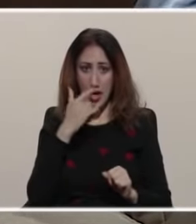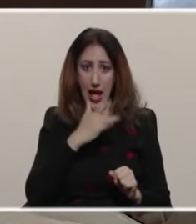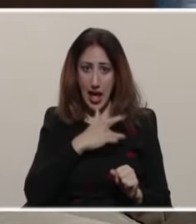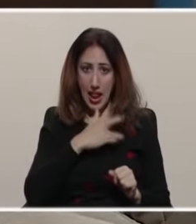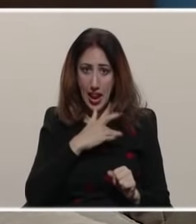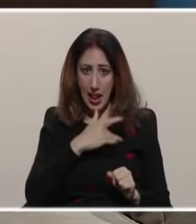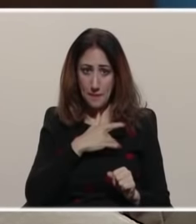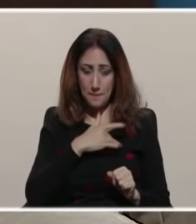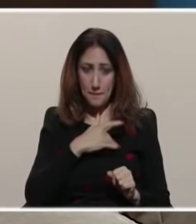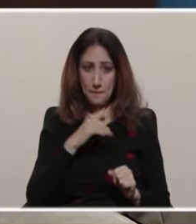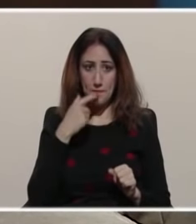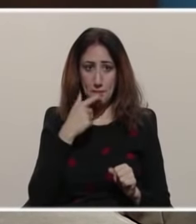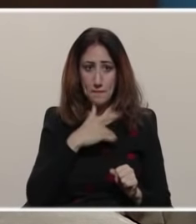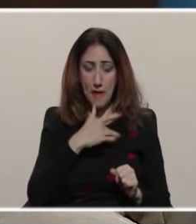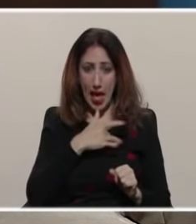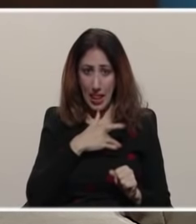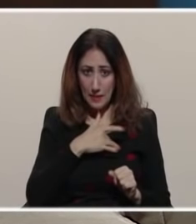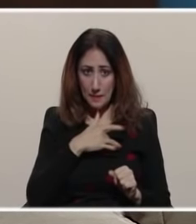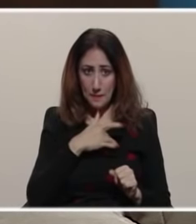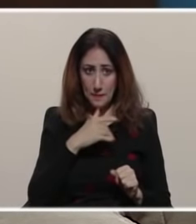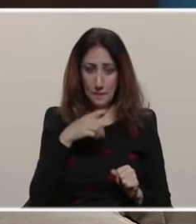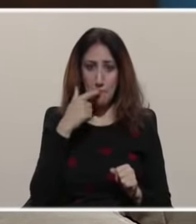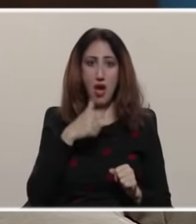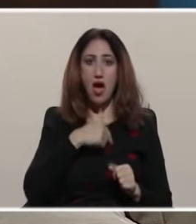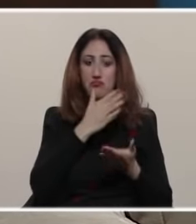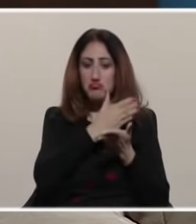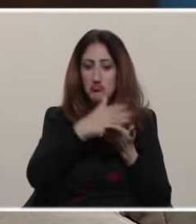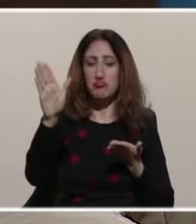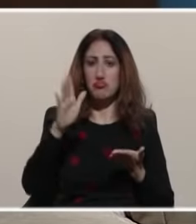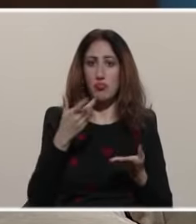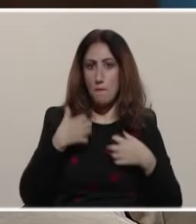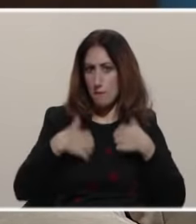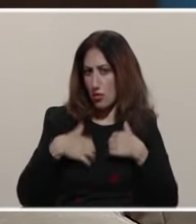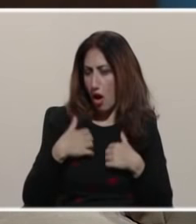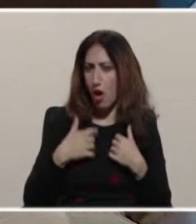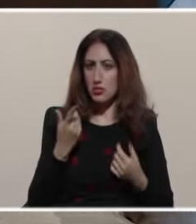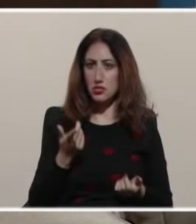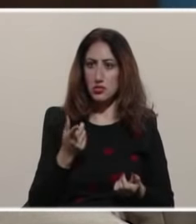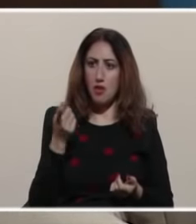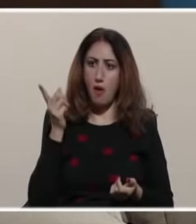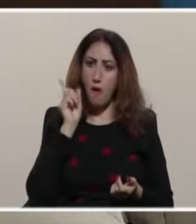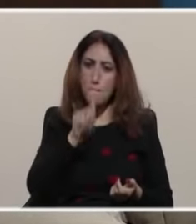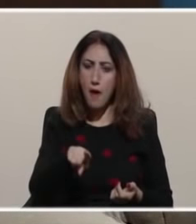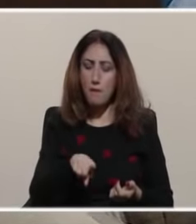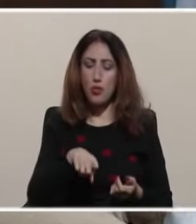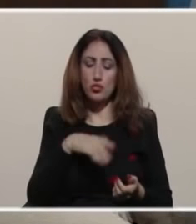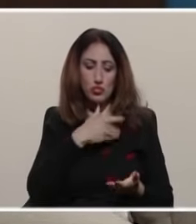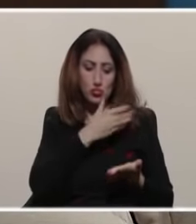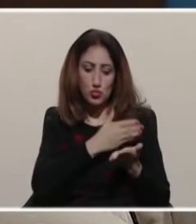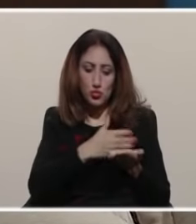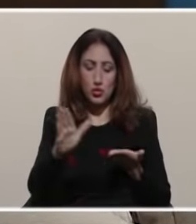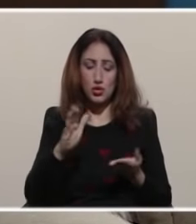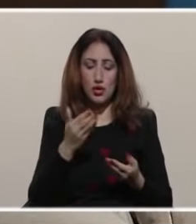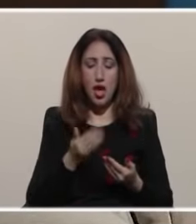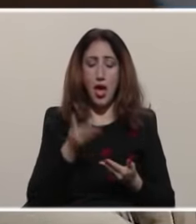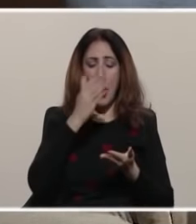يعني مكنوس القلب من الحقد والغل والضغينة. كأني عايز أقول إيه؟ قبل